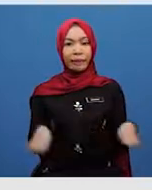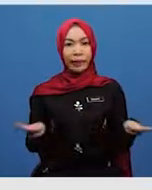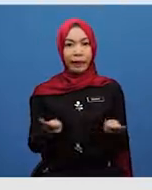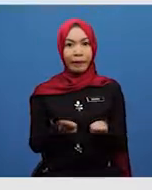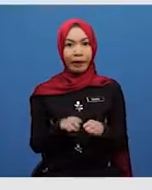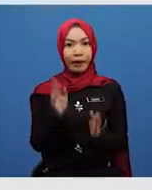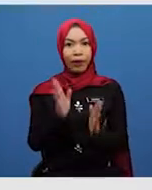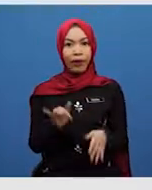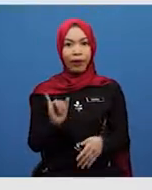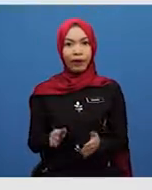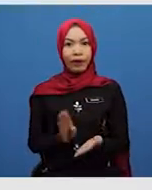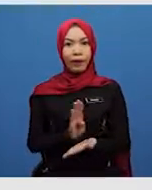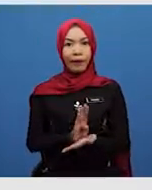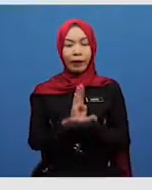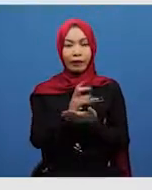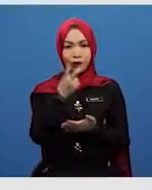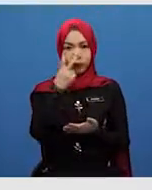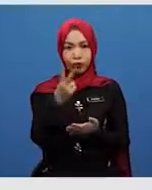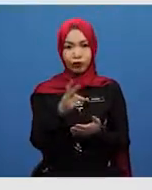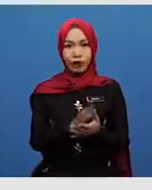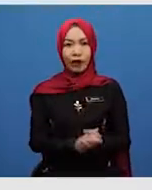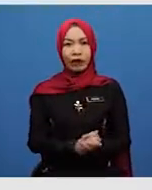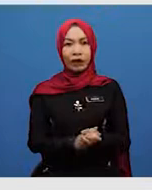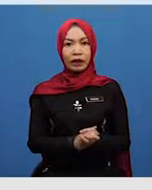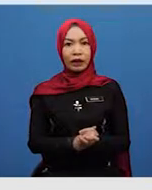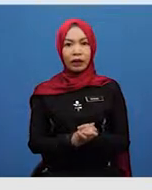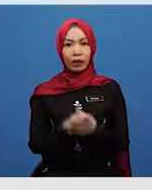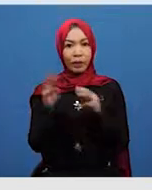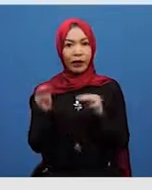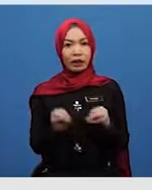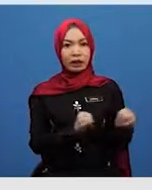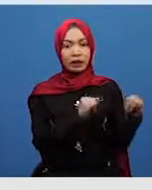dilakukan dengan betul bagi mengelakkan rencana